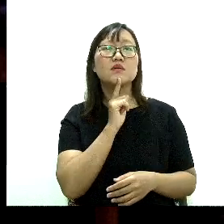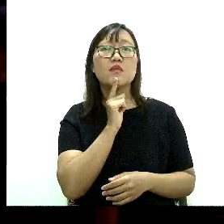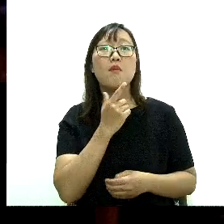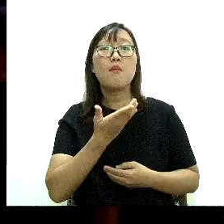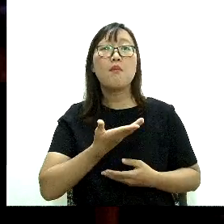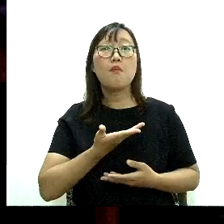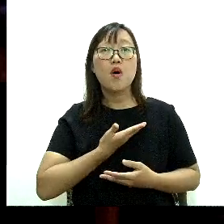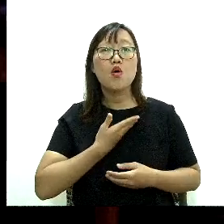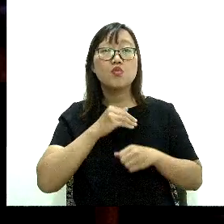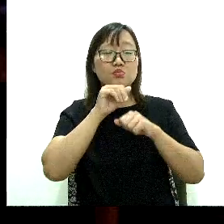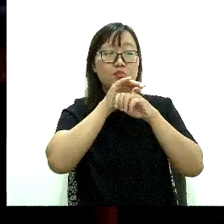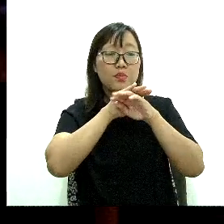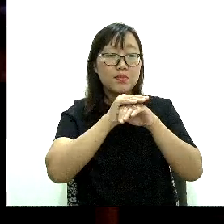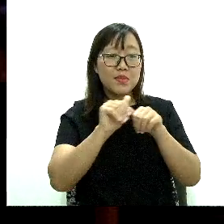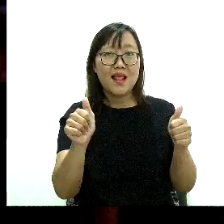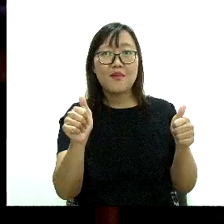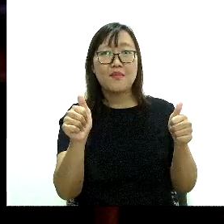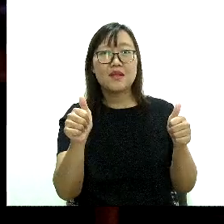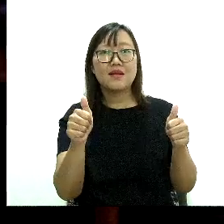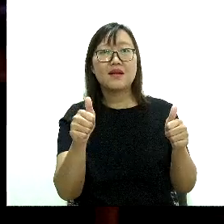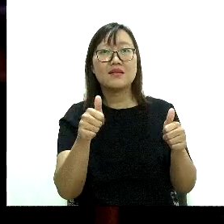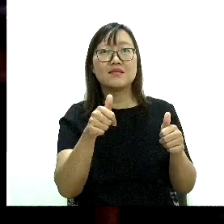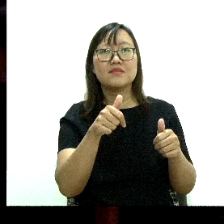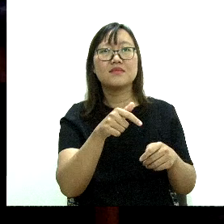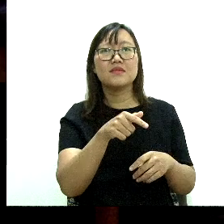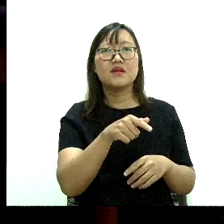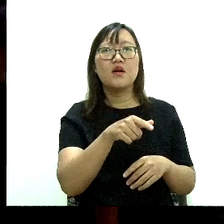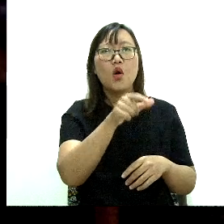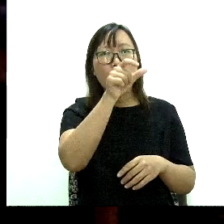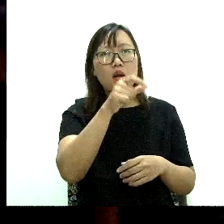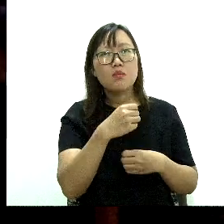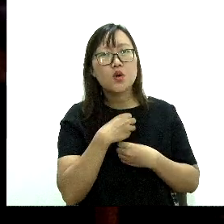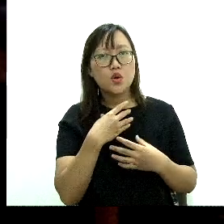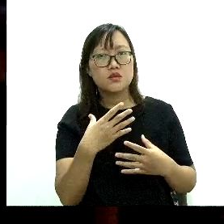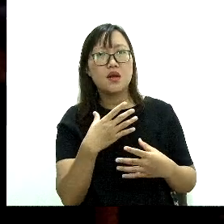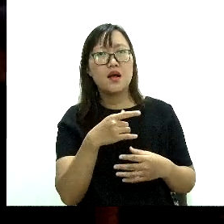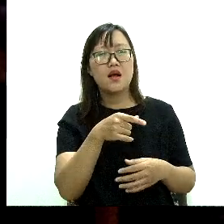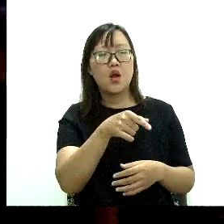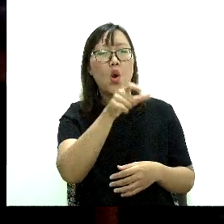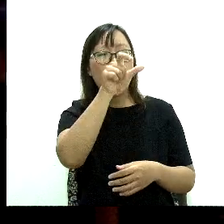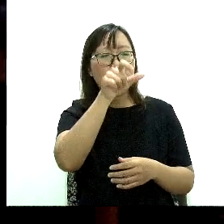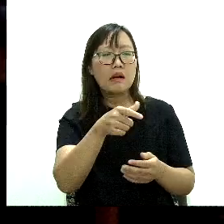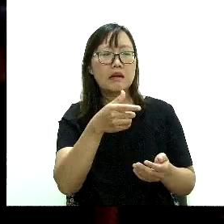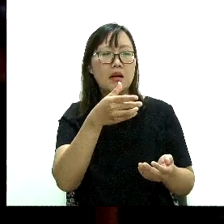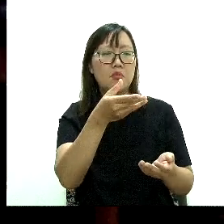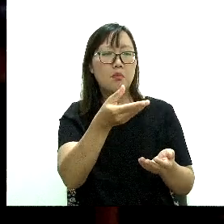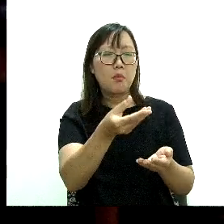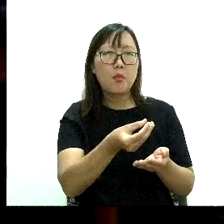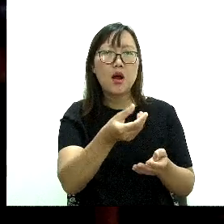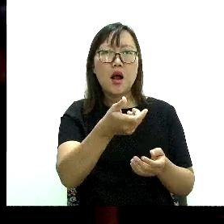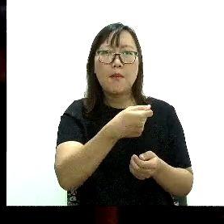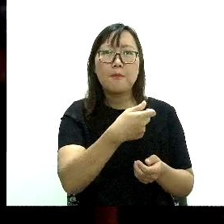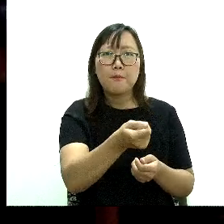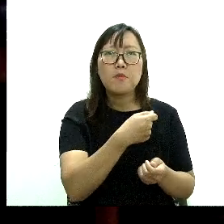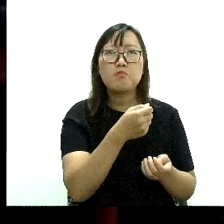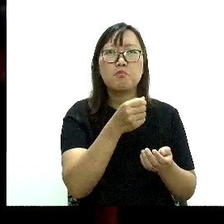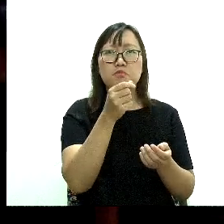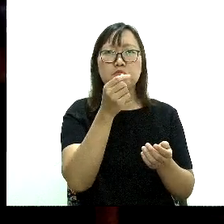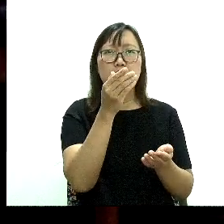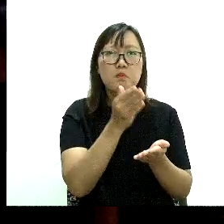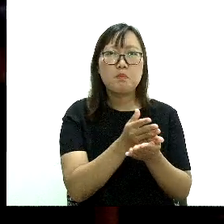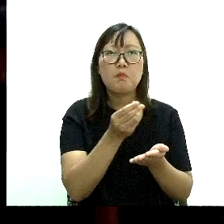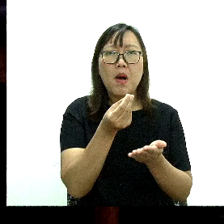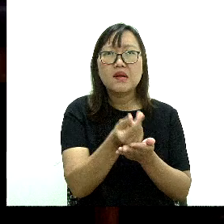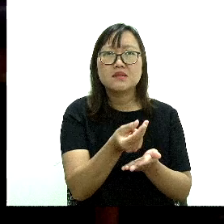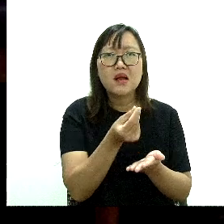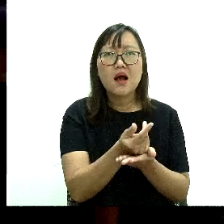Pemungut cukai, pelacur, dan orang berdosa lain. Ahli Taurat dan kaum Farisi merasa sebagai kelompok